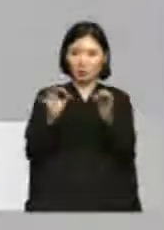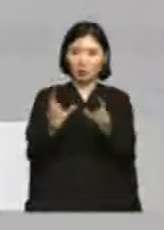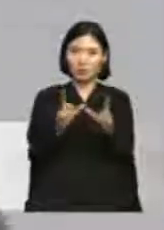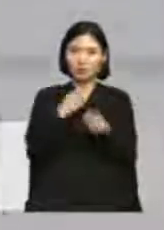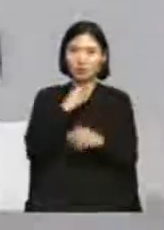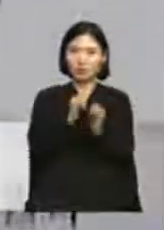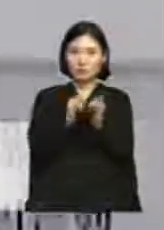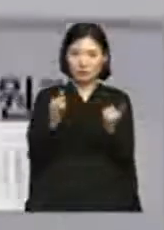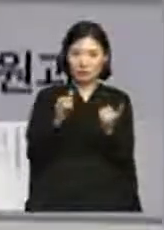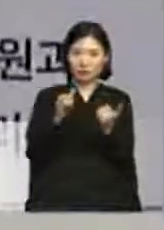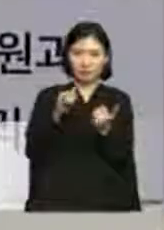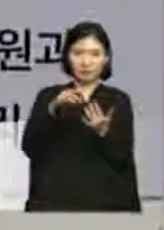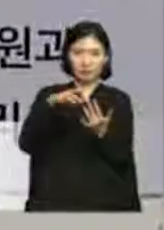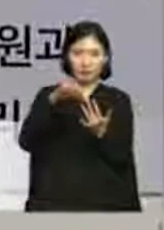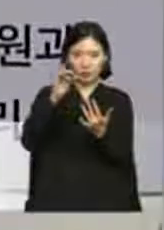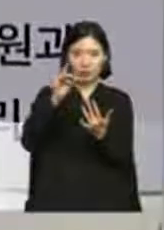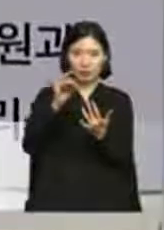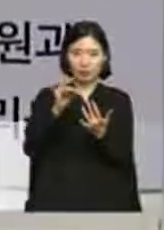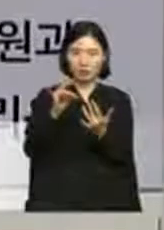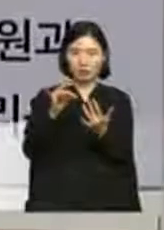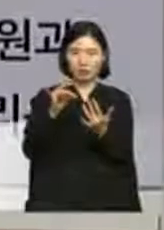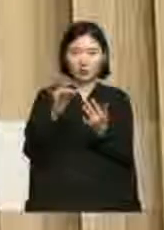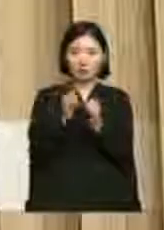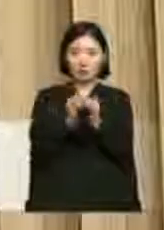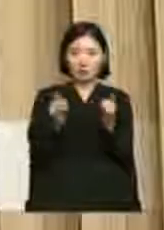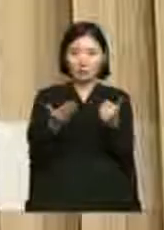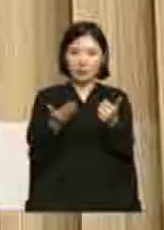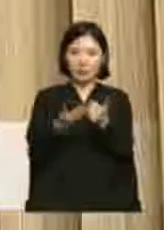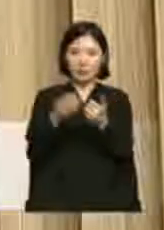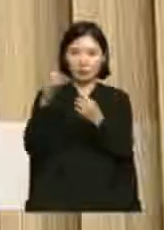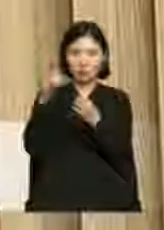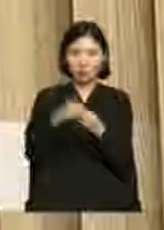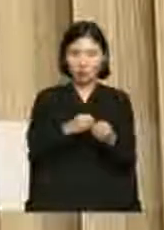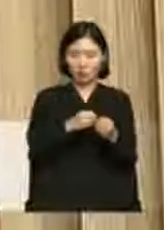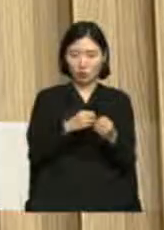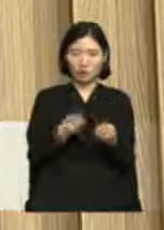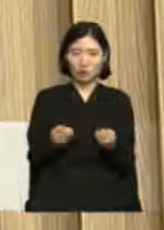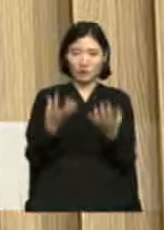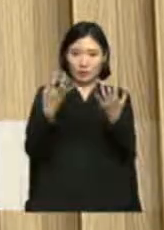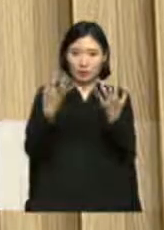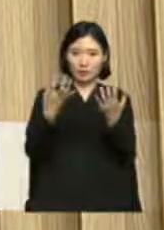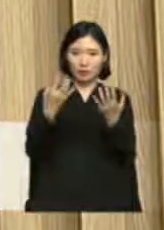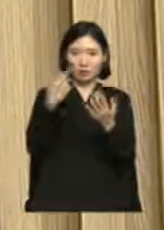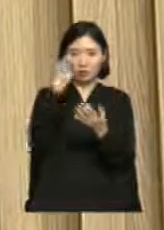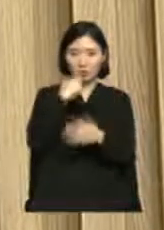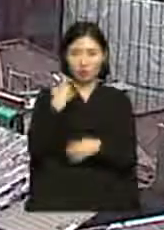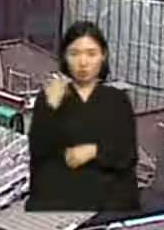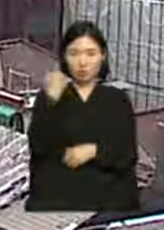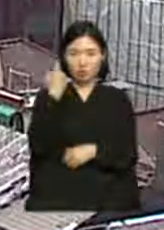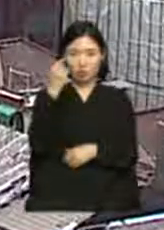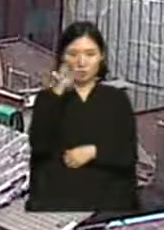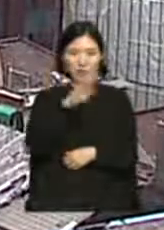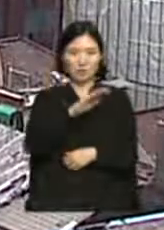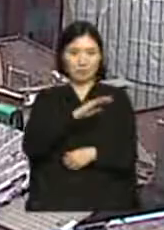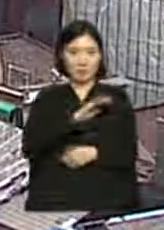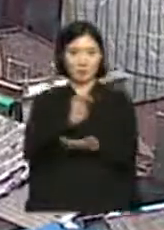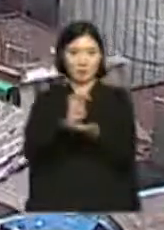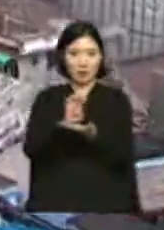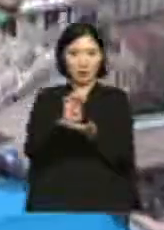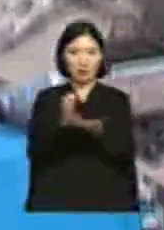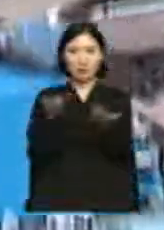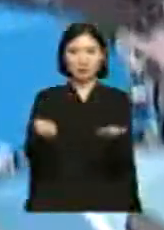선정된 주민에게 오는 10월 중구 토박이 전통 한마당 행사에서 얼굴 조각상 이 들어간 토박이 폐를